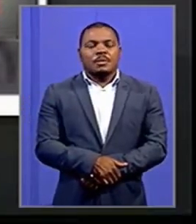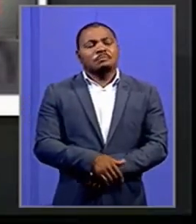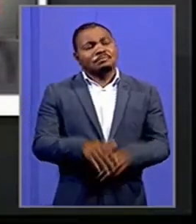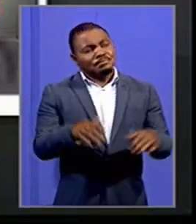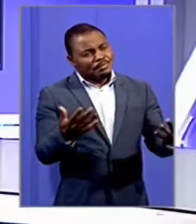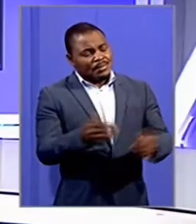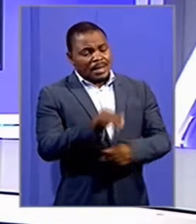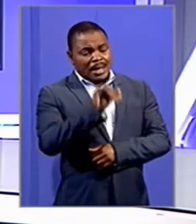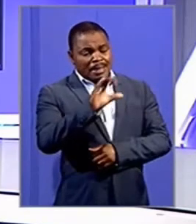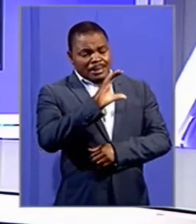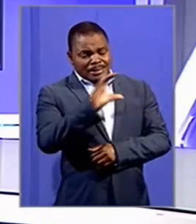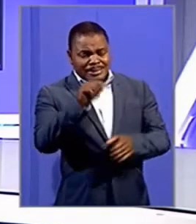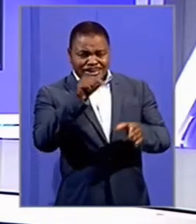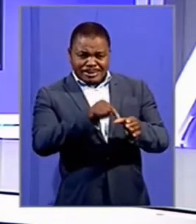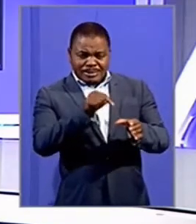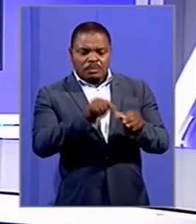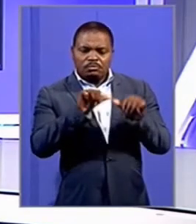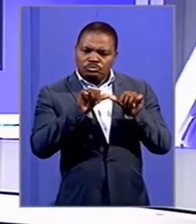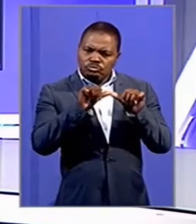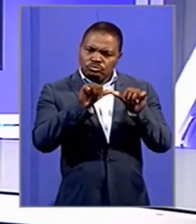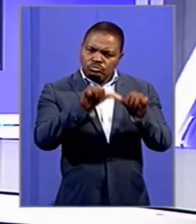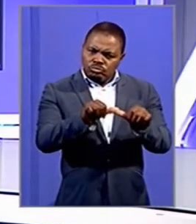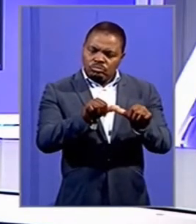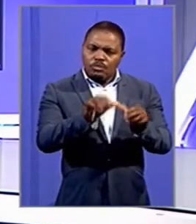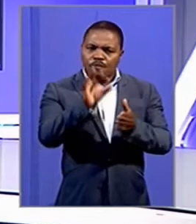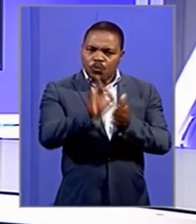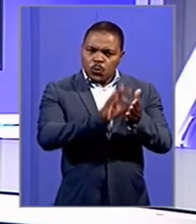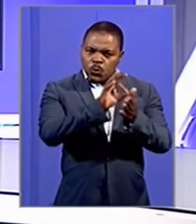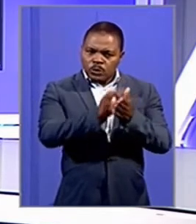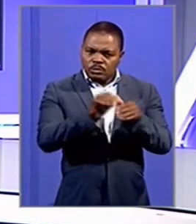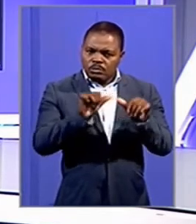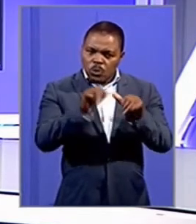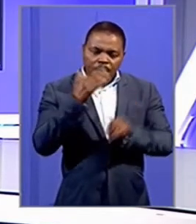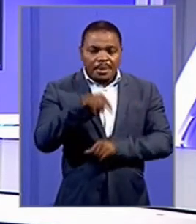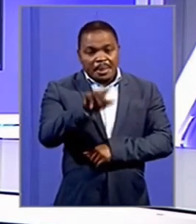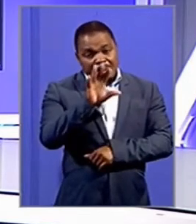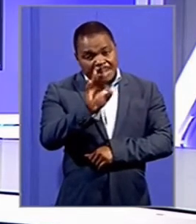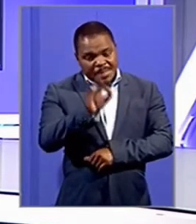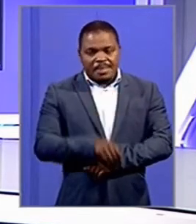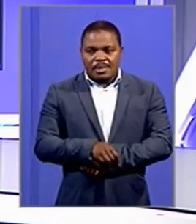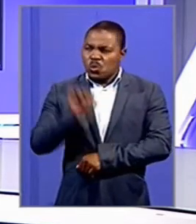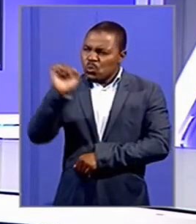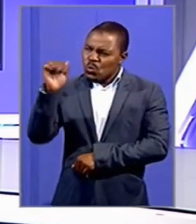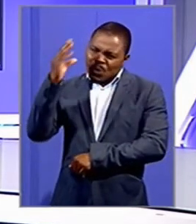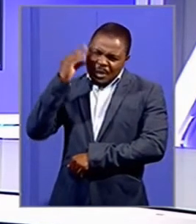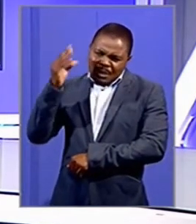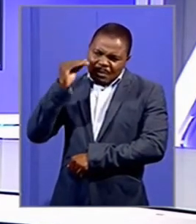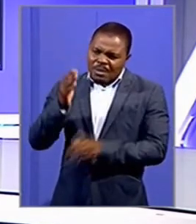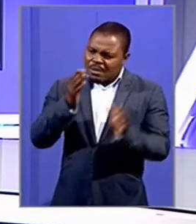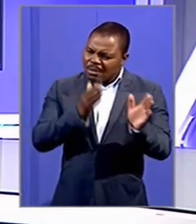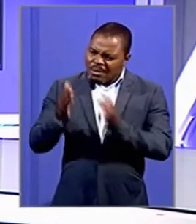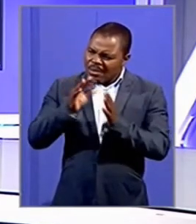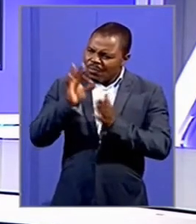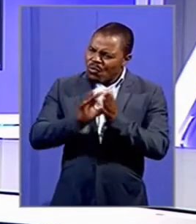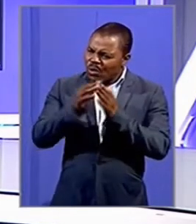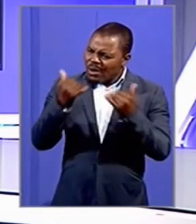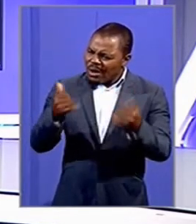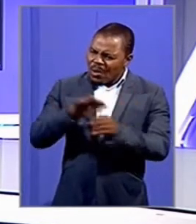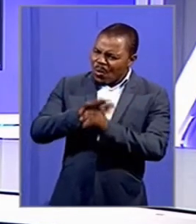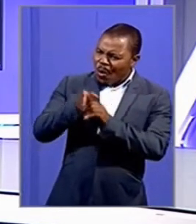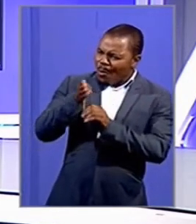Tselane, IEC e tswelela pele ka ditlhopho ka mantaga go ya ka maitemogelo a gago go ntse jang go rulaganya ditlhopho mo maemong a ga jaana